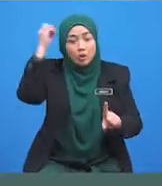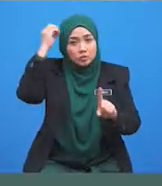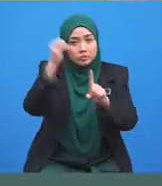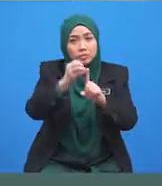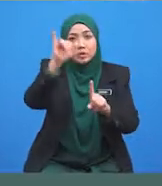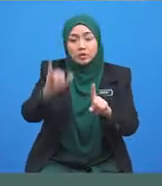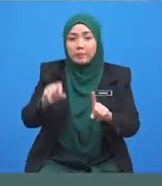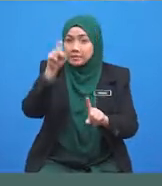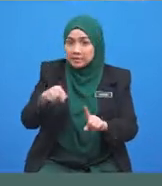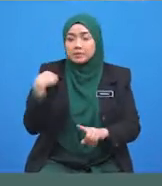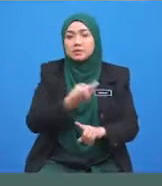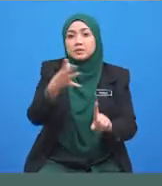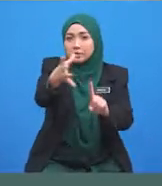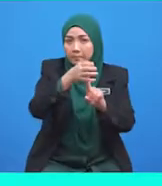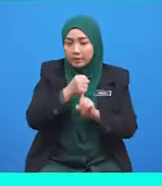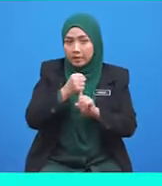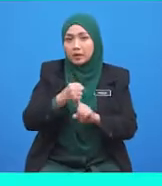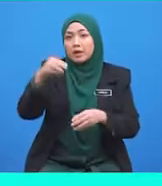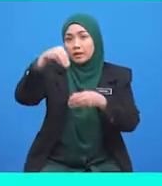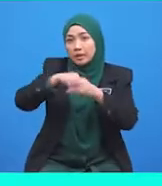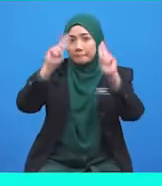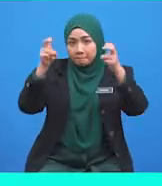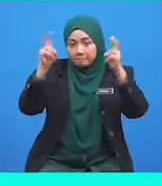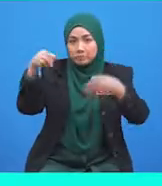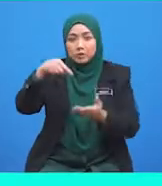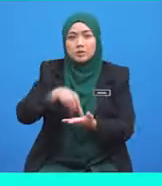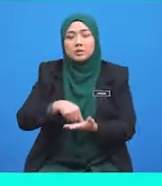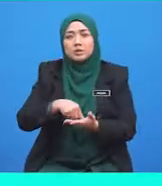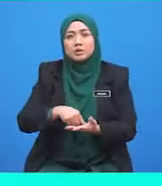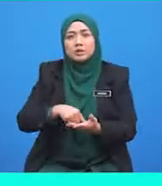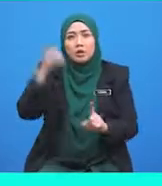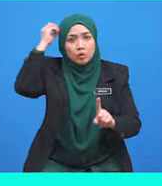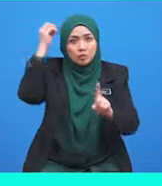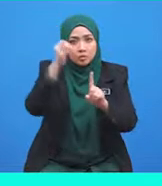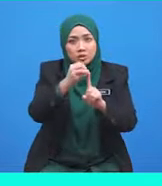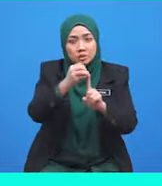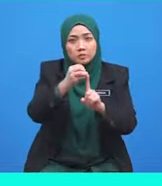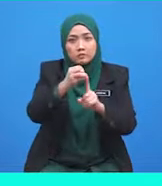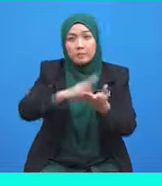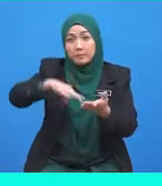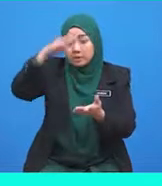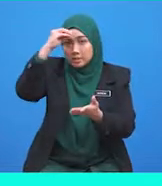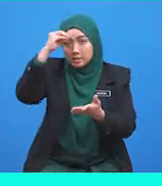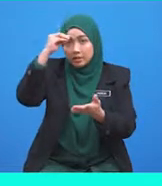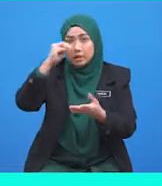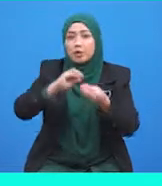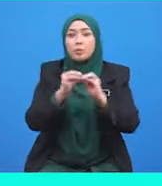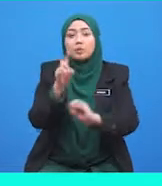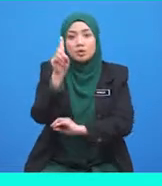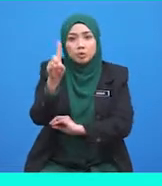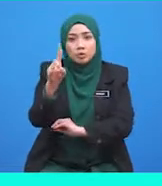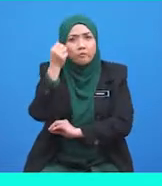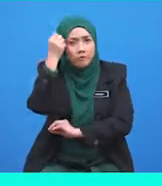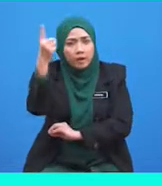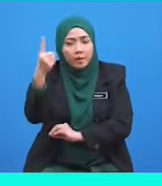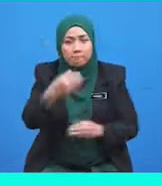perlu dicapai dalam tajuk ini. Objektif pembelajaran kita kali ini ialah memahami